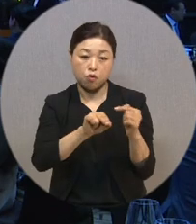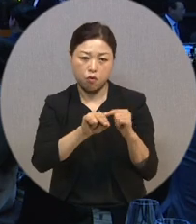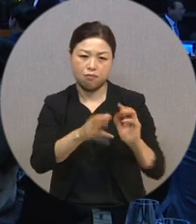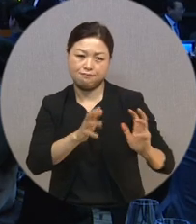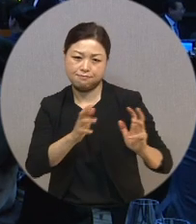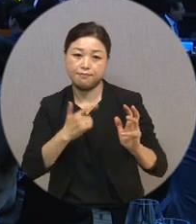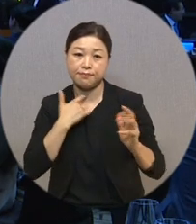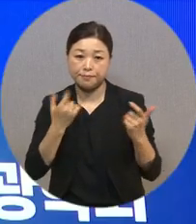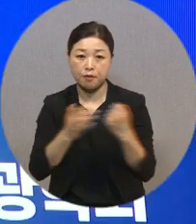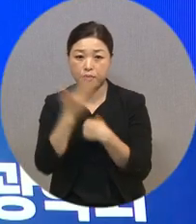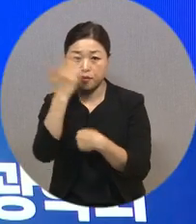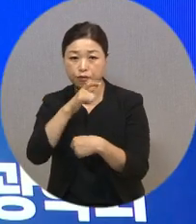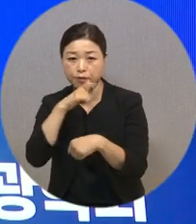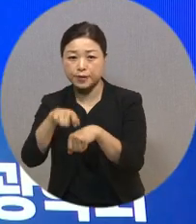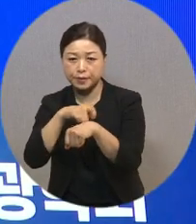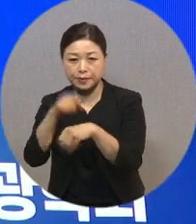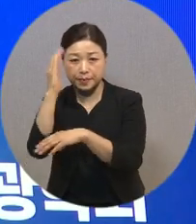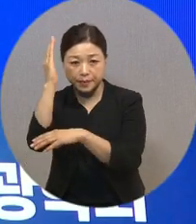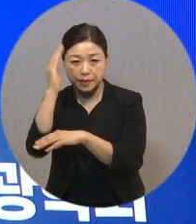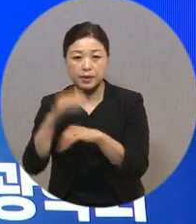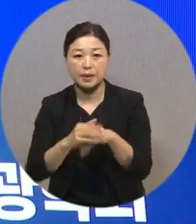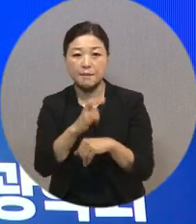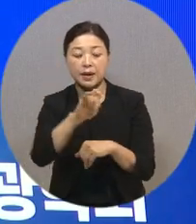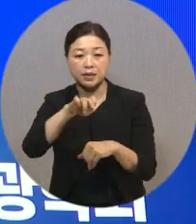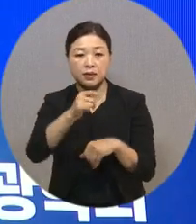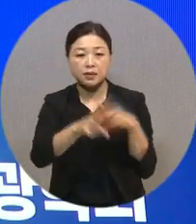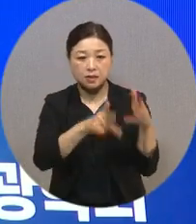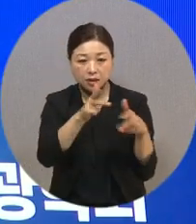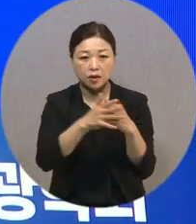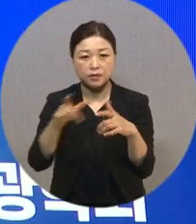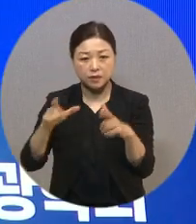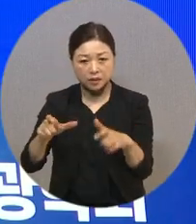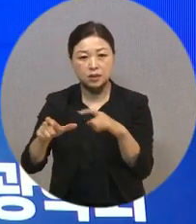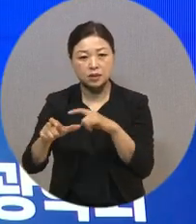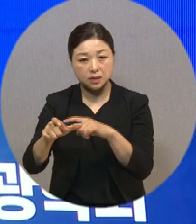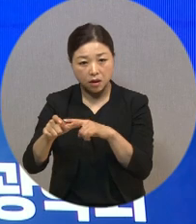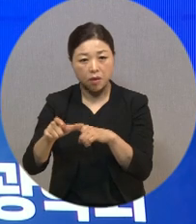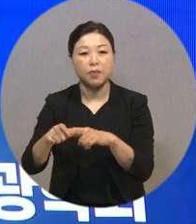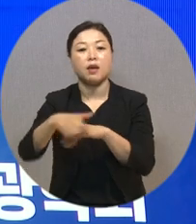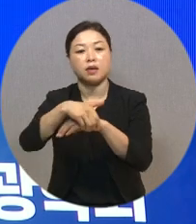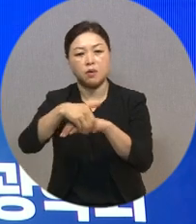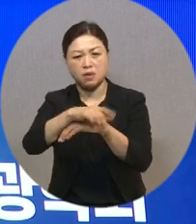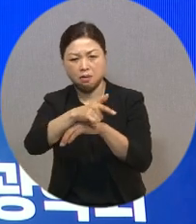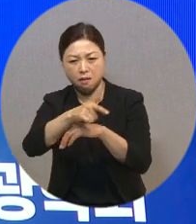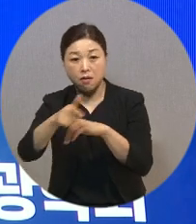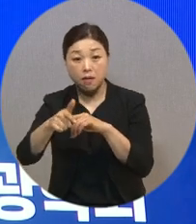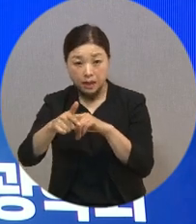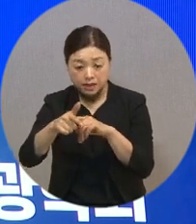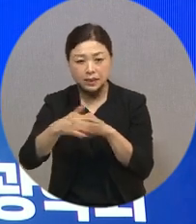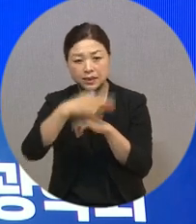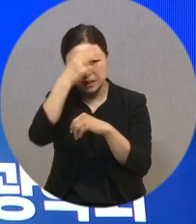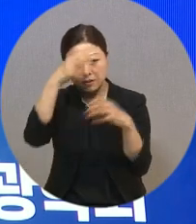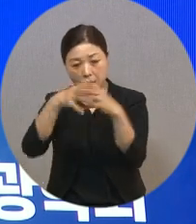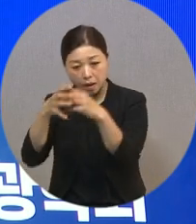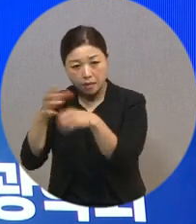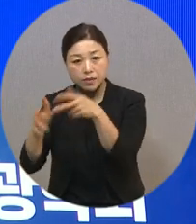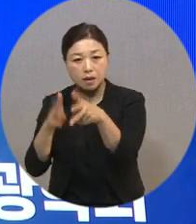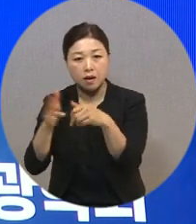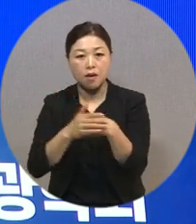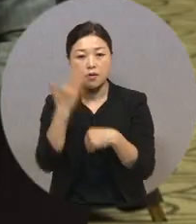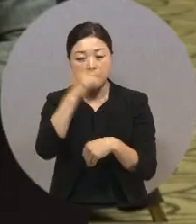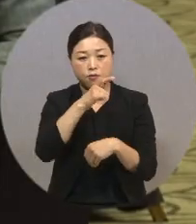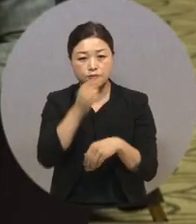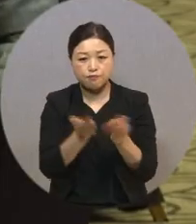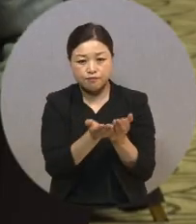특별 세션에서는 마이스 산업과 지역 전략 산업을 연계한 융복합 콘텐츠 개발과 여수 크루즈 관광